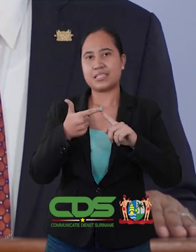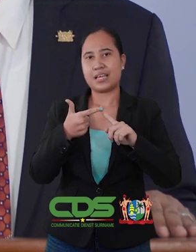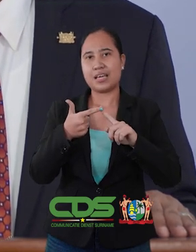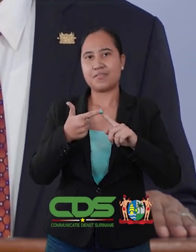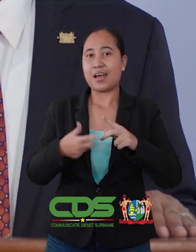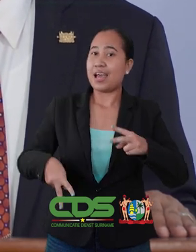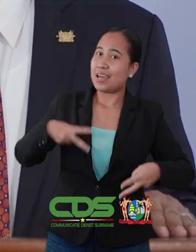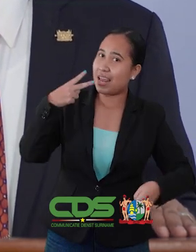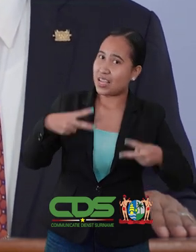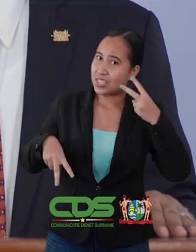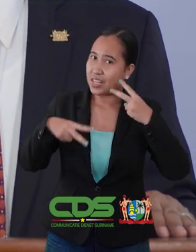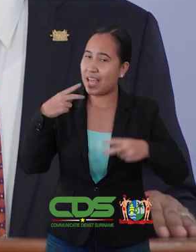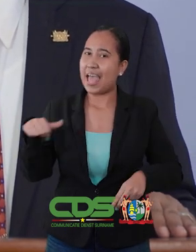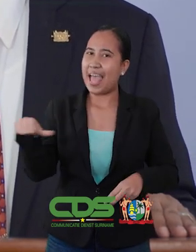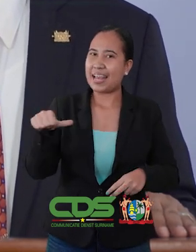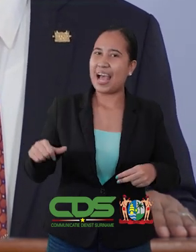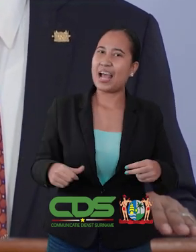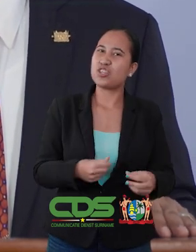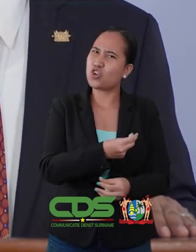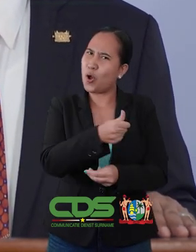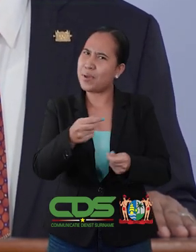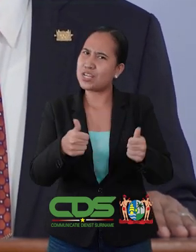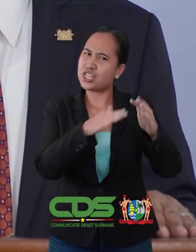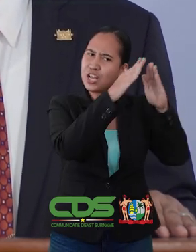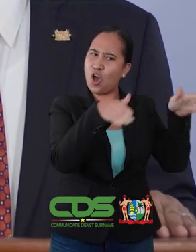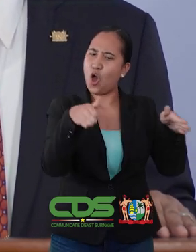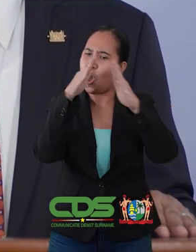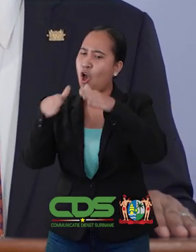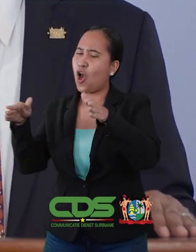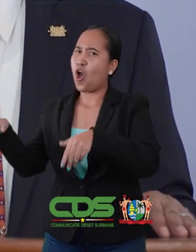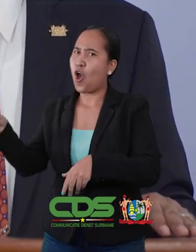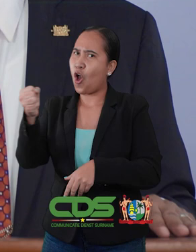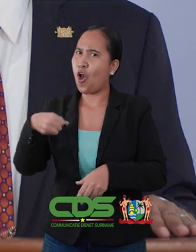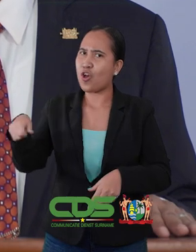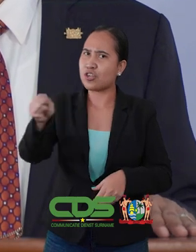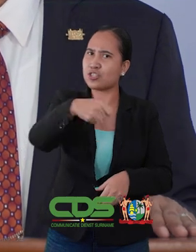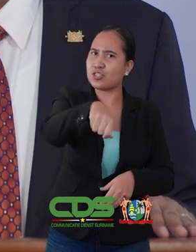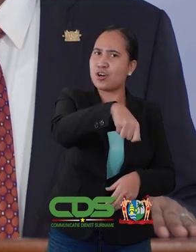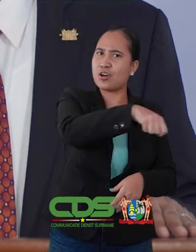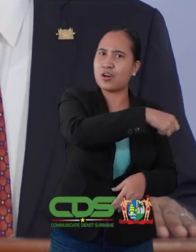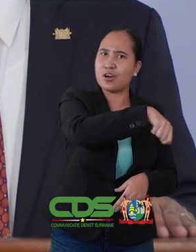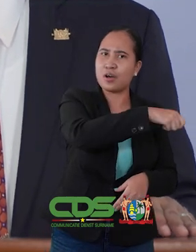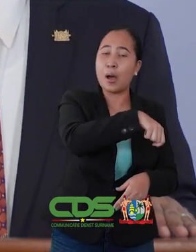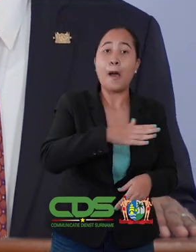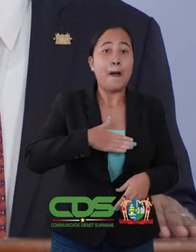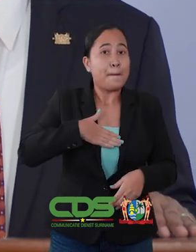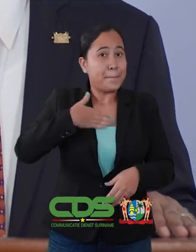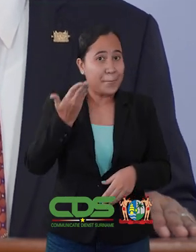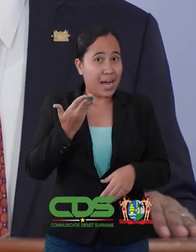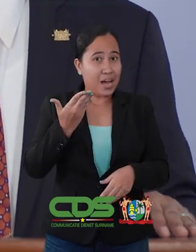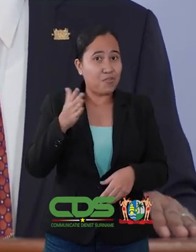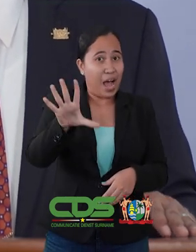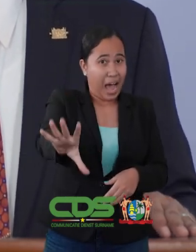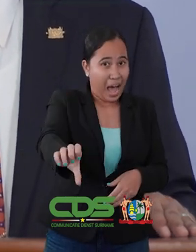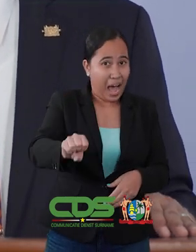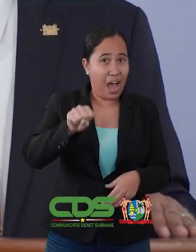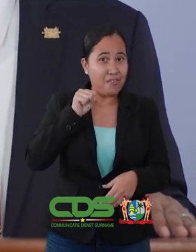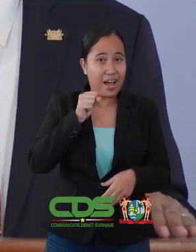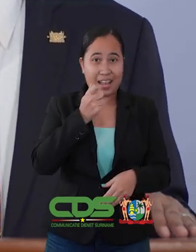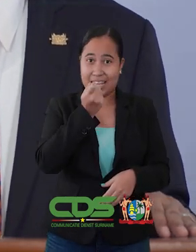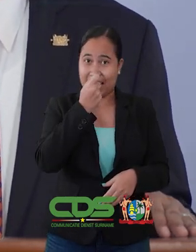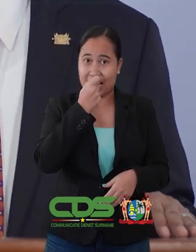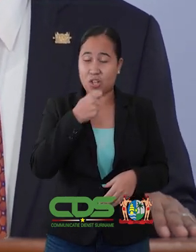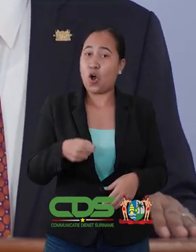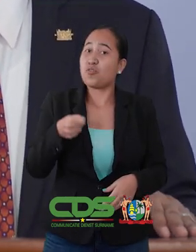nummer 7. Restaurants en andere commerciële eetgelegenheden mogen uitsluitend ten behoeve van afhaal